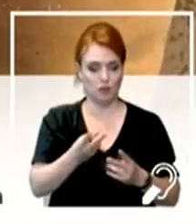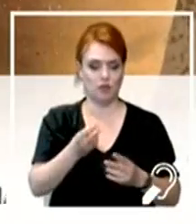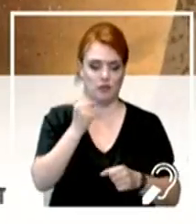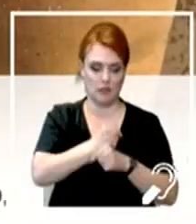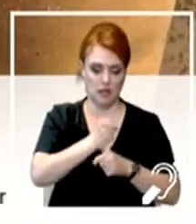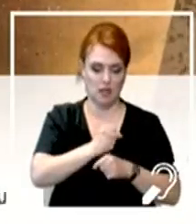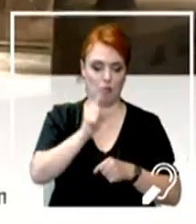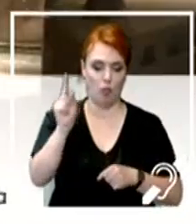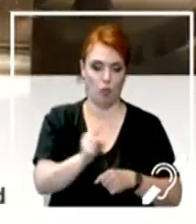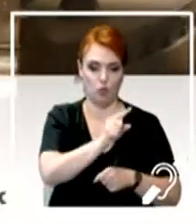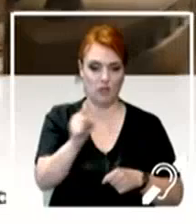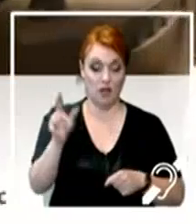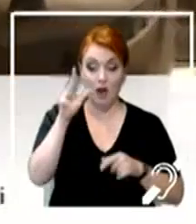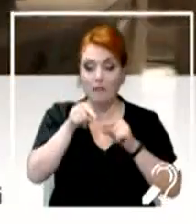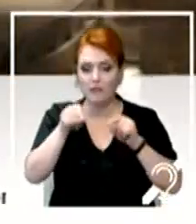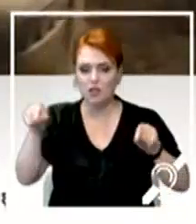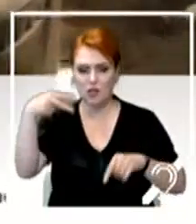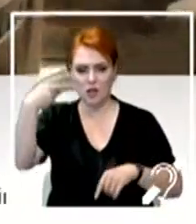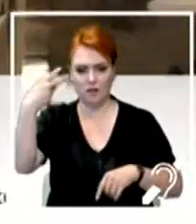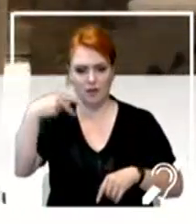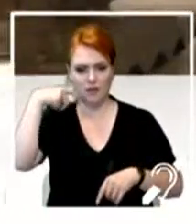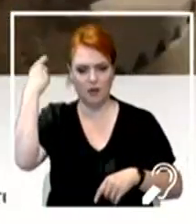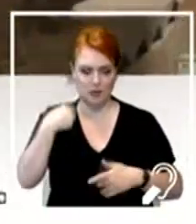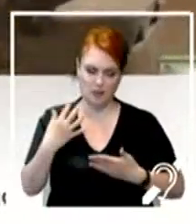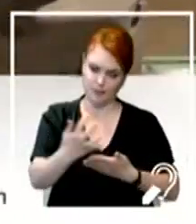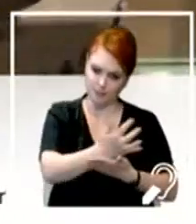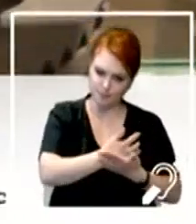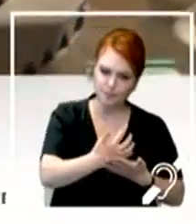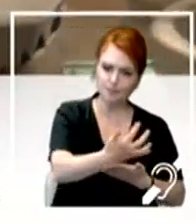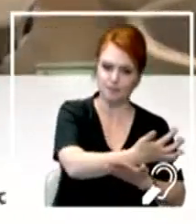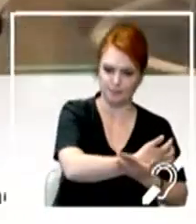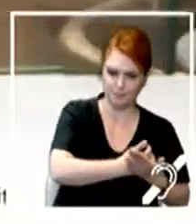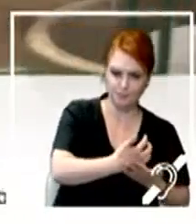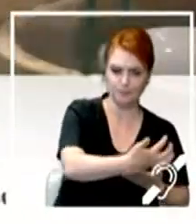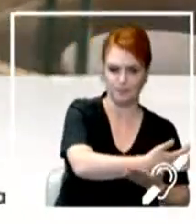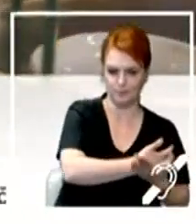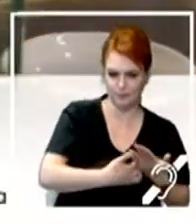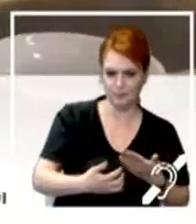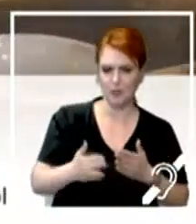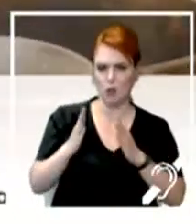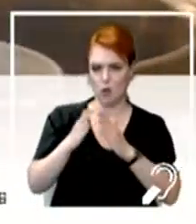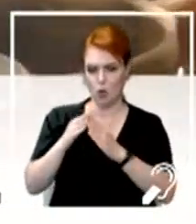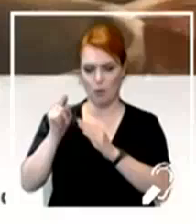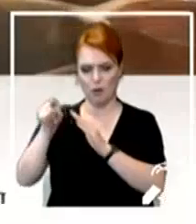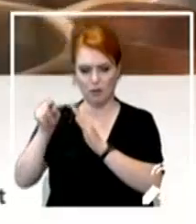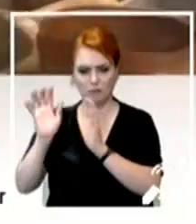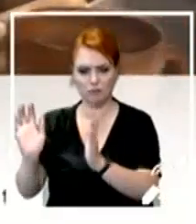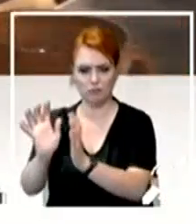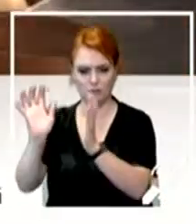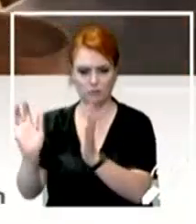se păstrează aici și continui și colecționez mai departe pe unde să mai găsesc. Că au